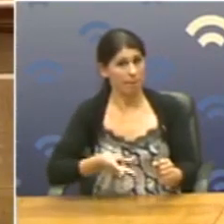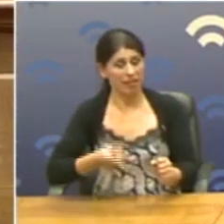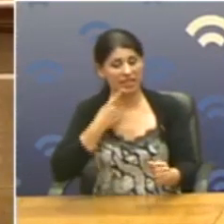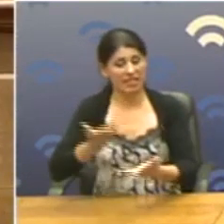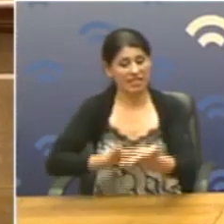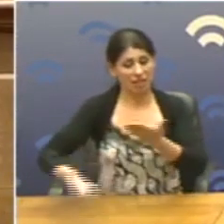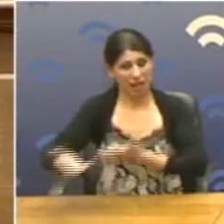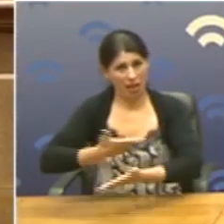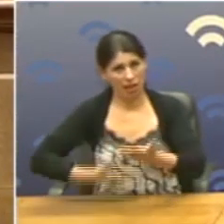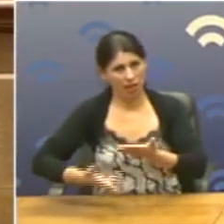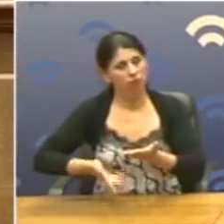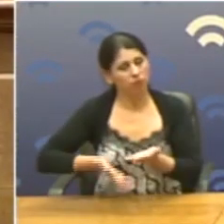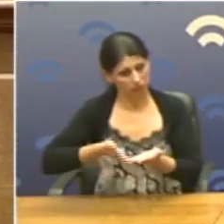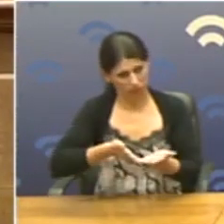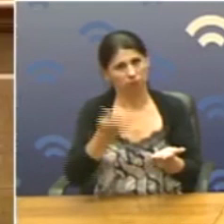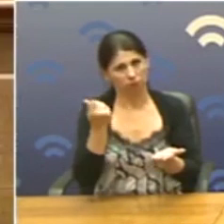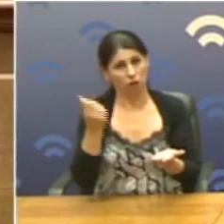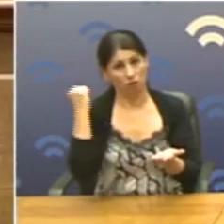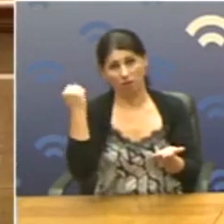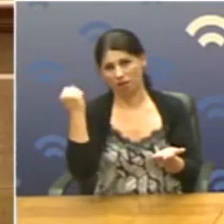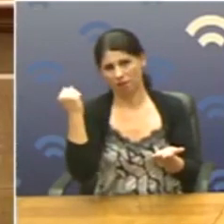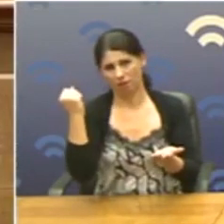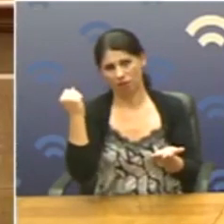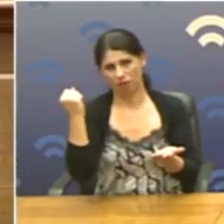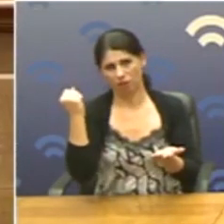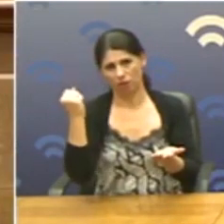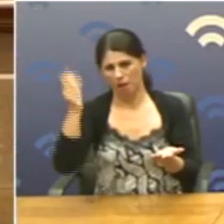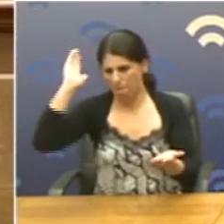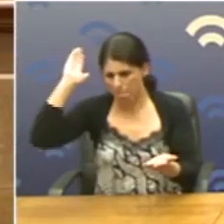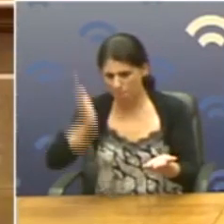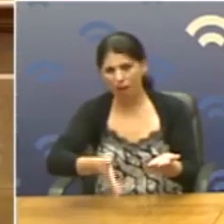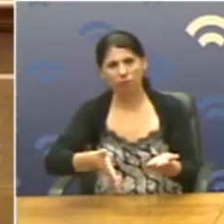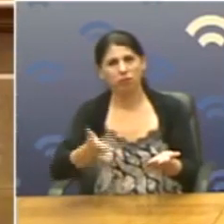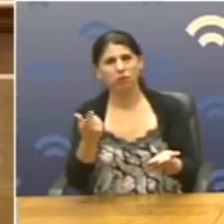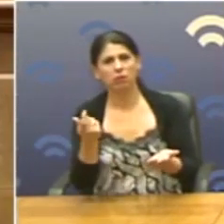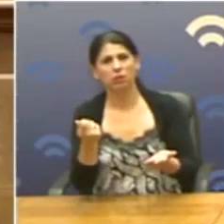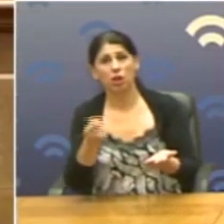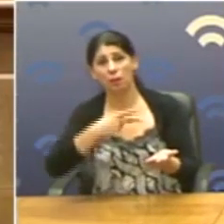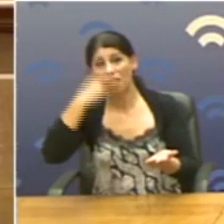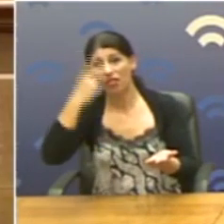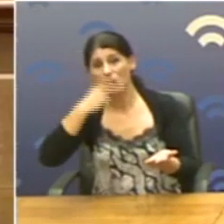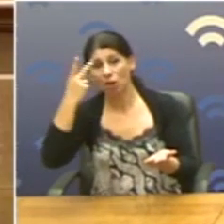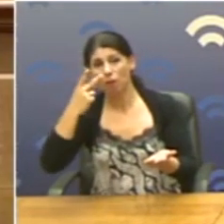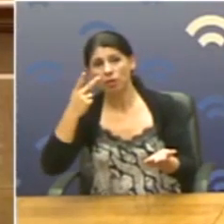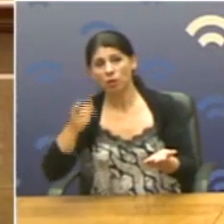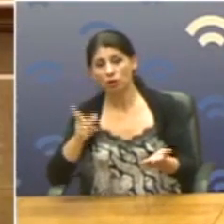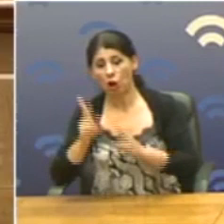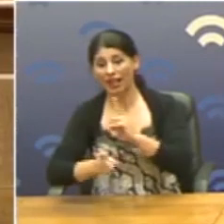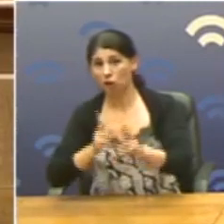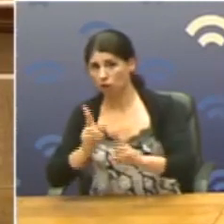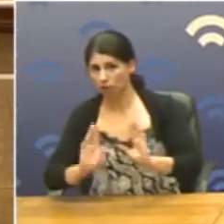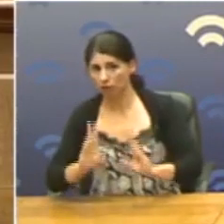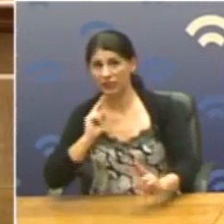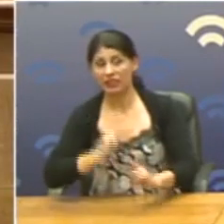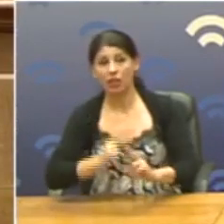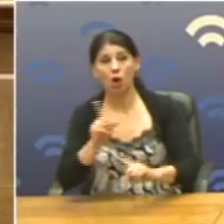συνδιαλλαγή, που ευνοούν οικονομικά ισχυρούς, πλήττουν βάναυσα δικονομικά δικαιώματα των κατηγορουμένων,